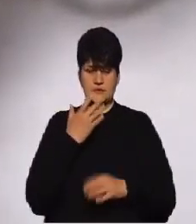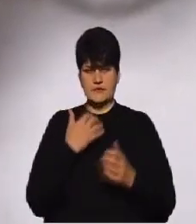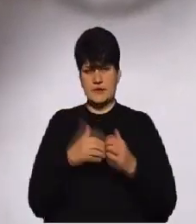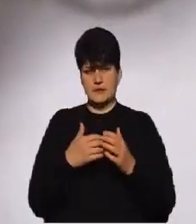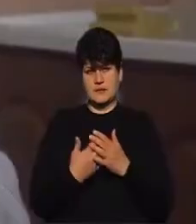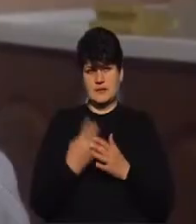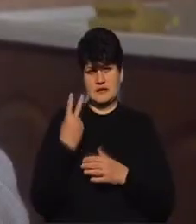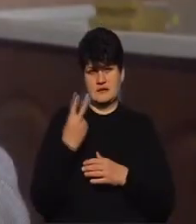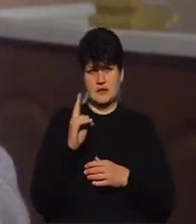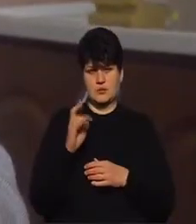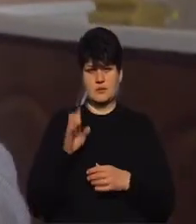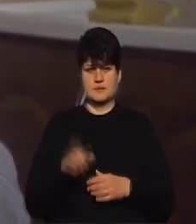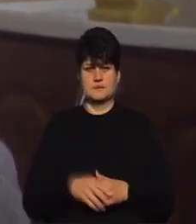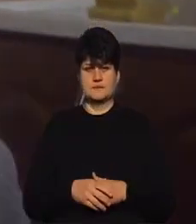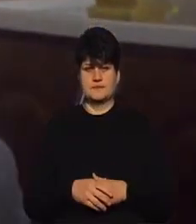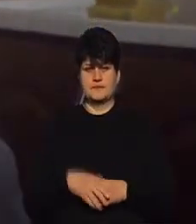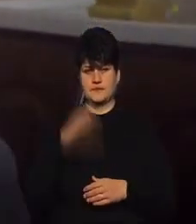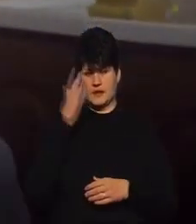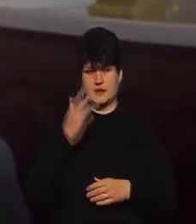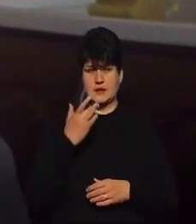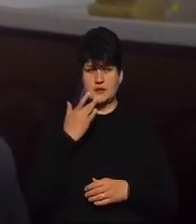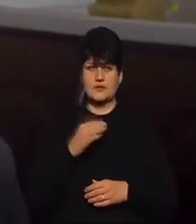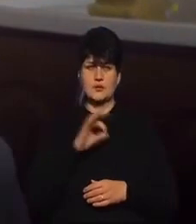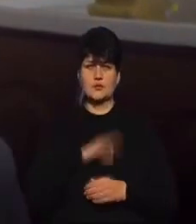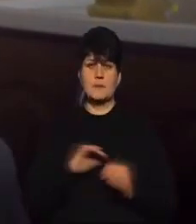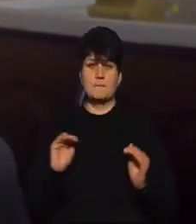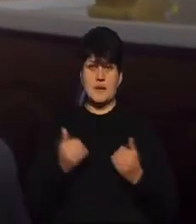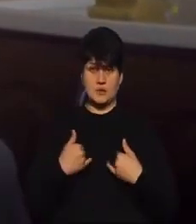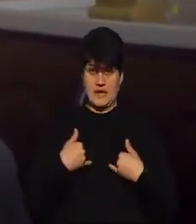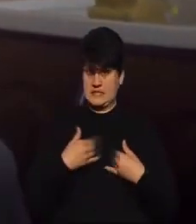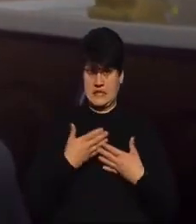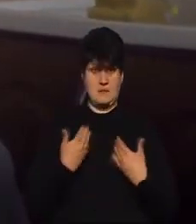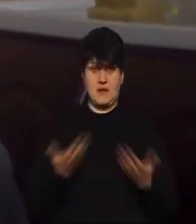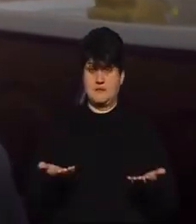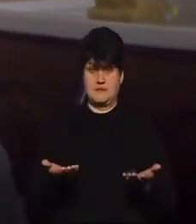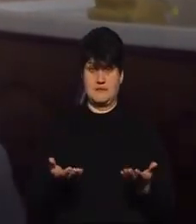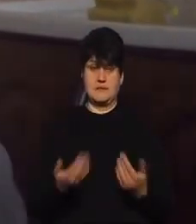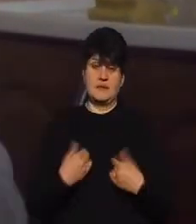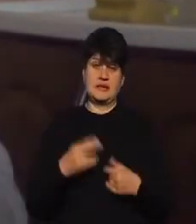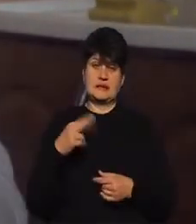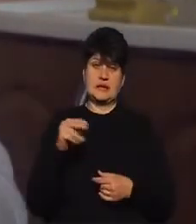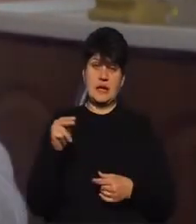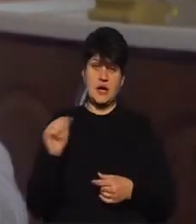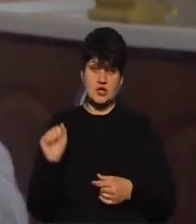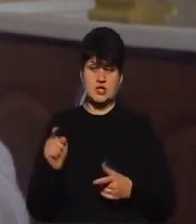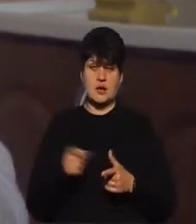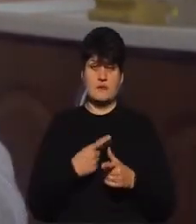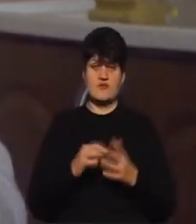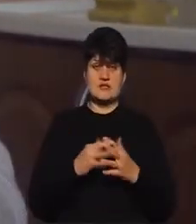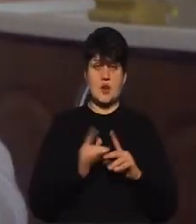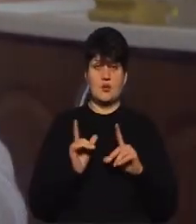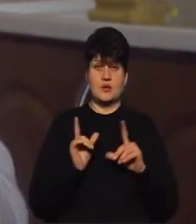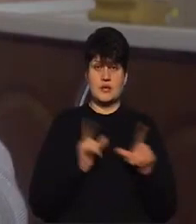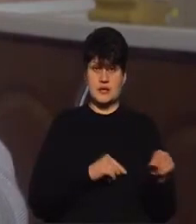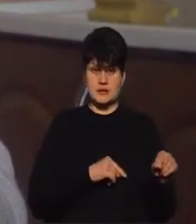кубометри. За літо ми менше використовуємо, бо нас нема. Ми то на дачі, то в село їдемо. Переважно